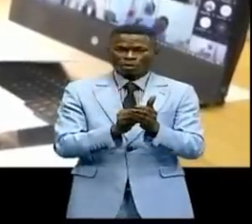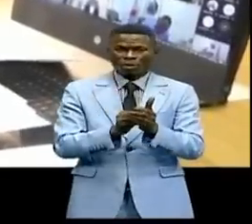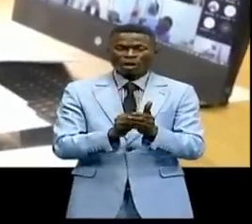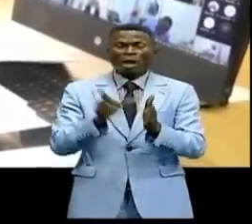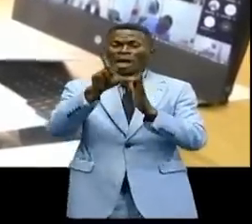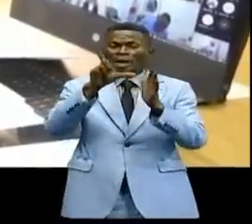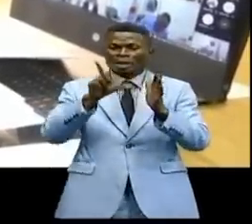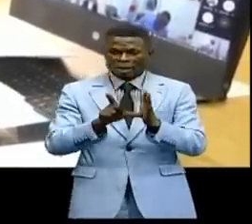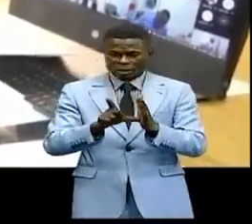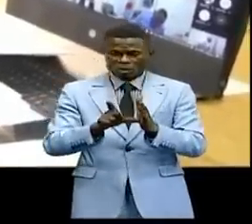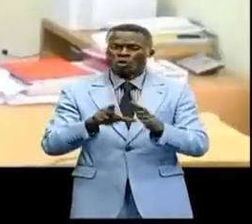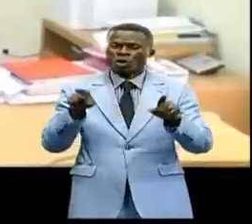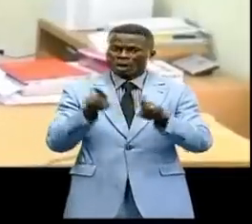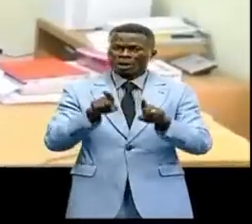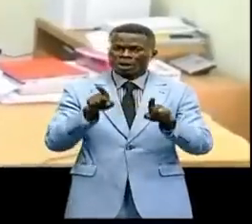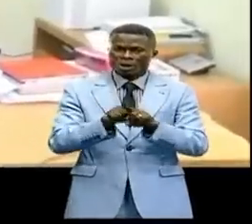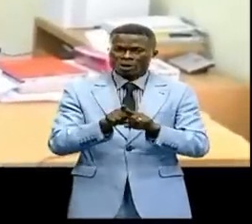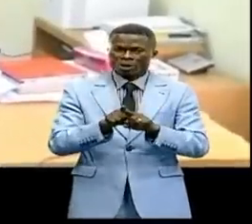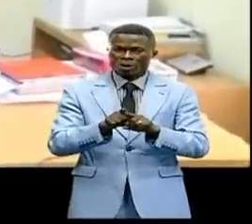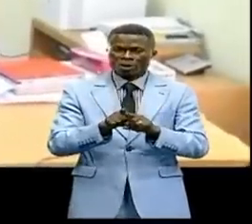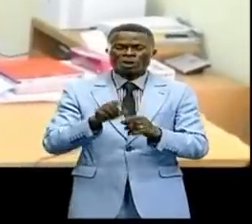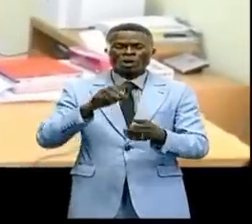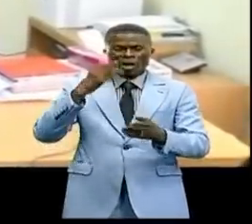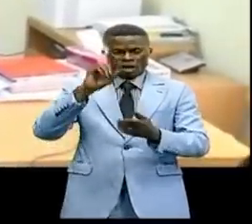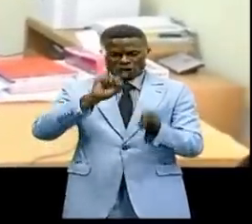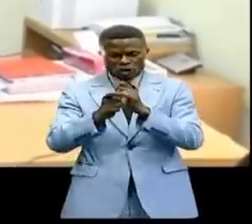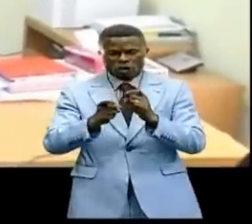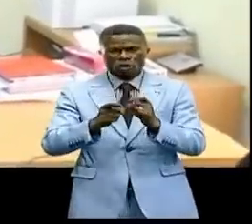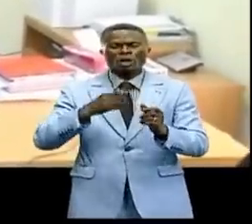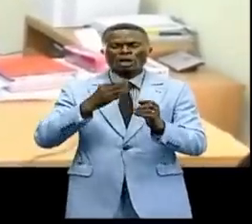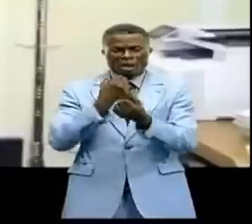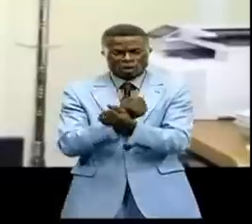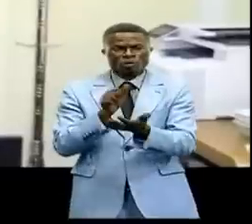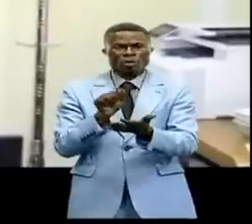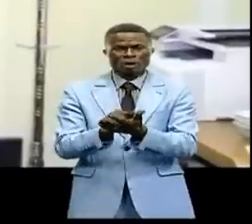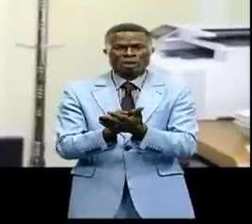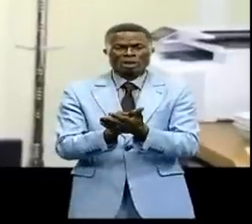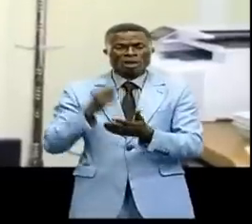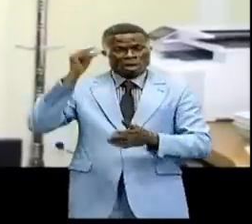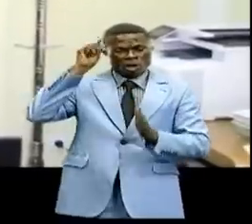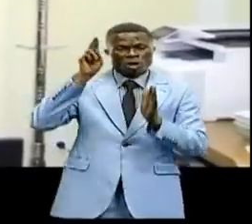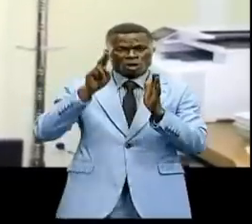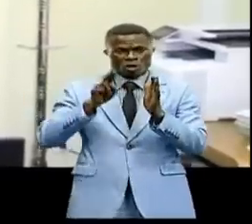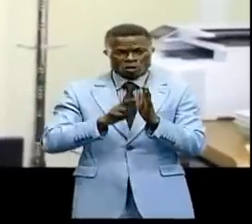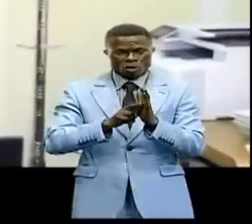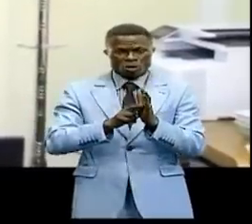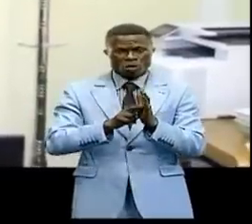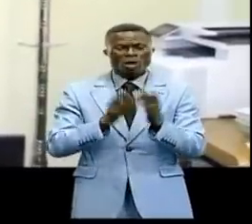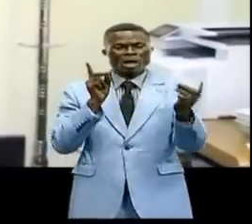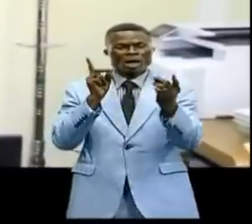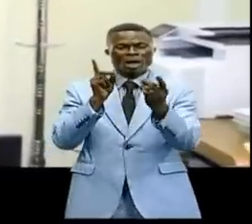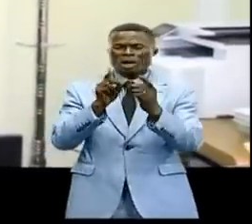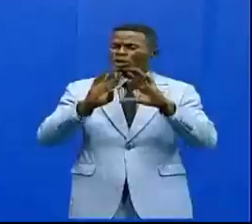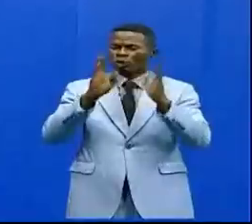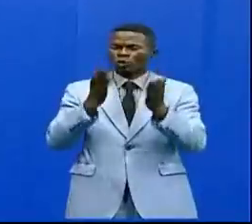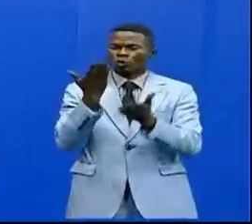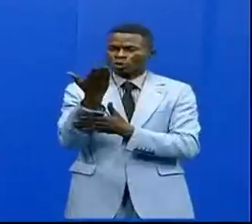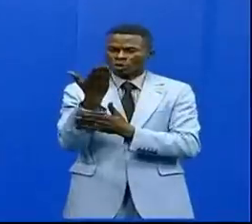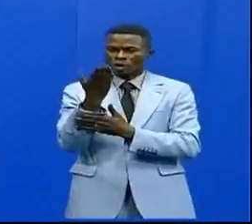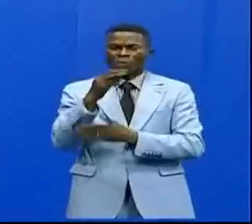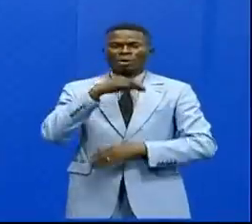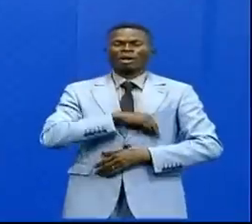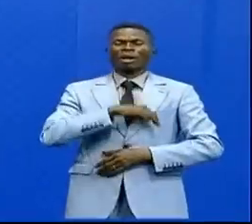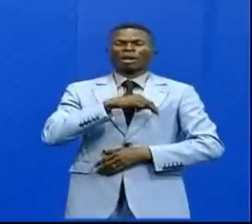critères quantitatifs et repères structurels sont respectés. Et le gouvernement entend rencontrer toutes les recommandations de la